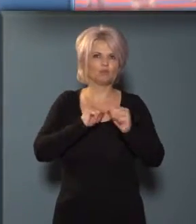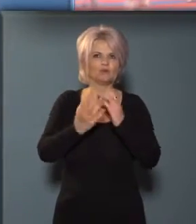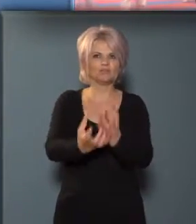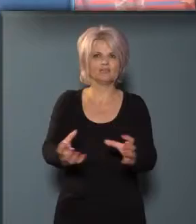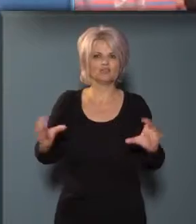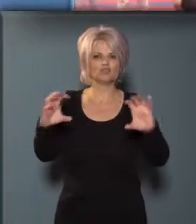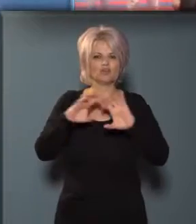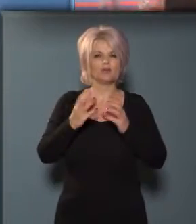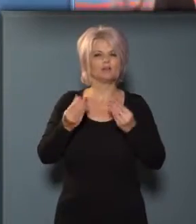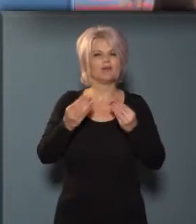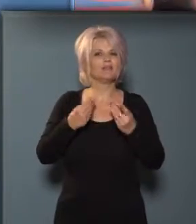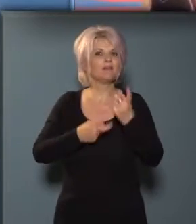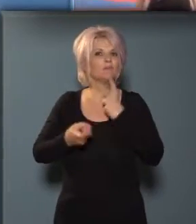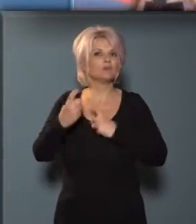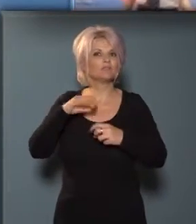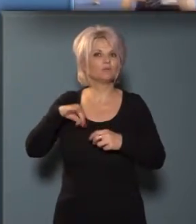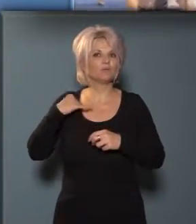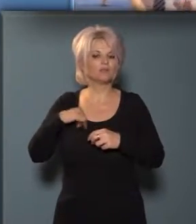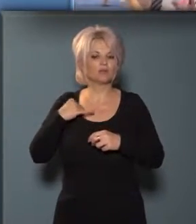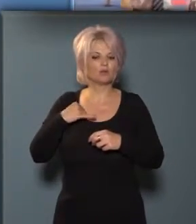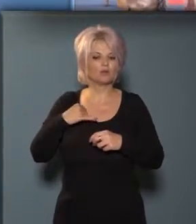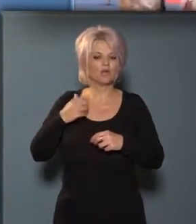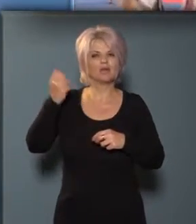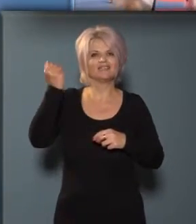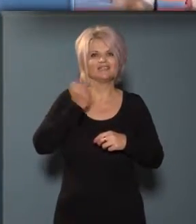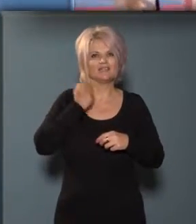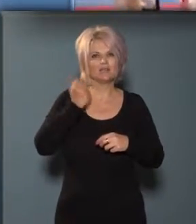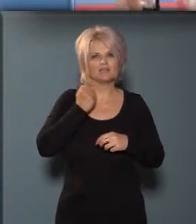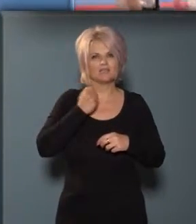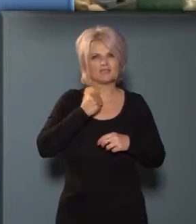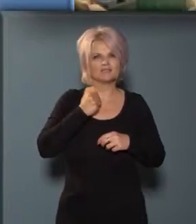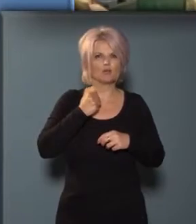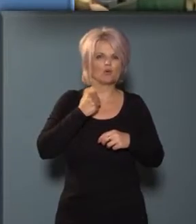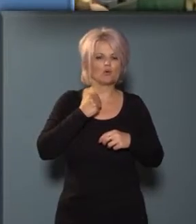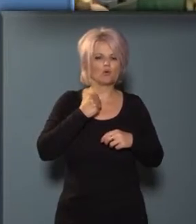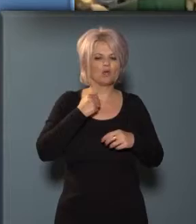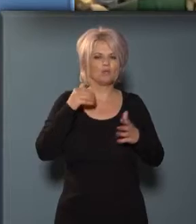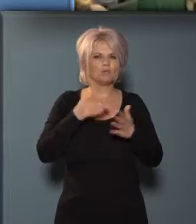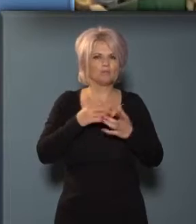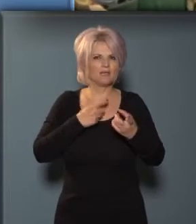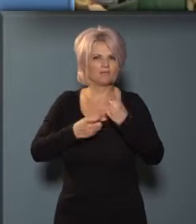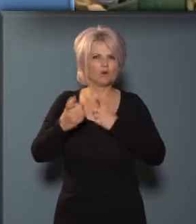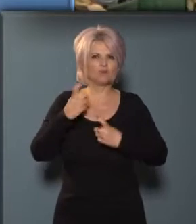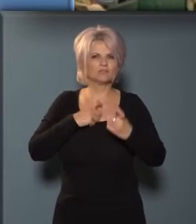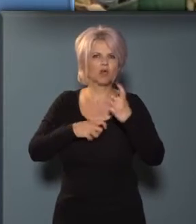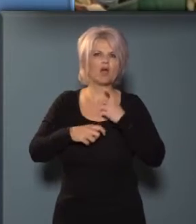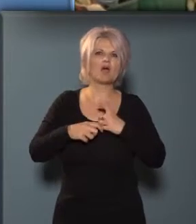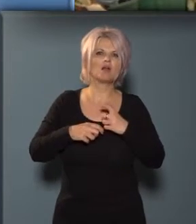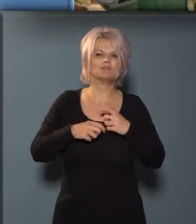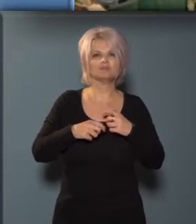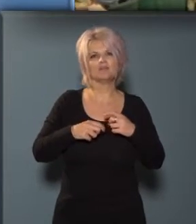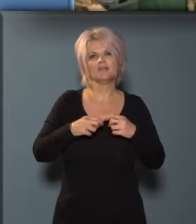tud vonzó lenni a fiatalok számára, hogy ugye a digitalizáció következtében a még vonzóbb esetleg PlayStation, Xbox